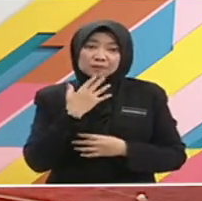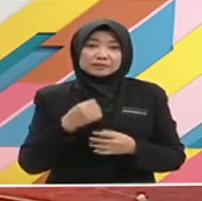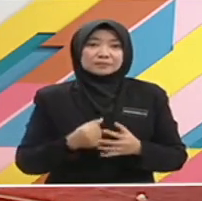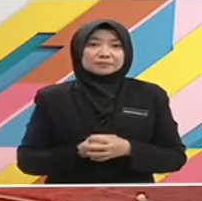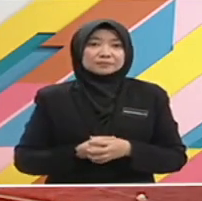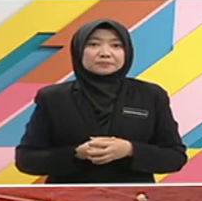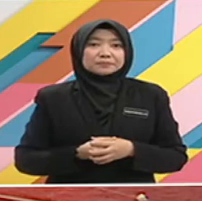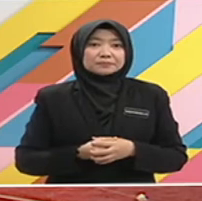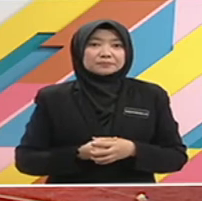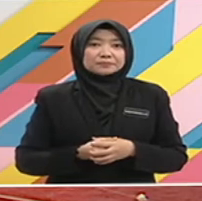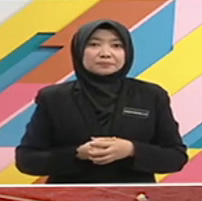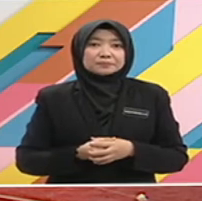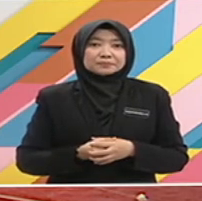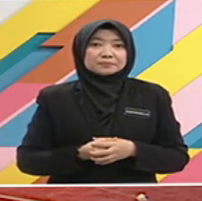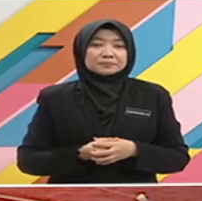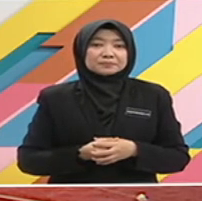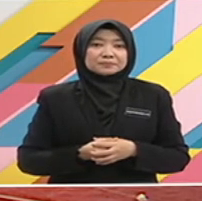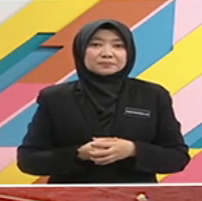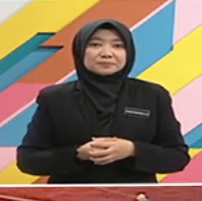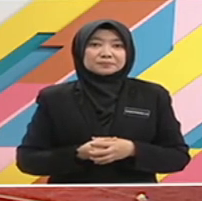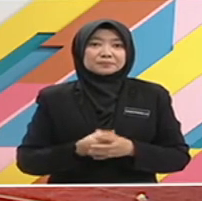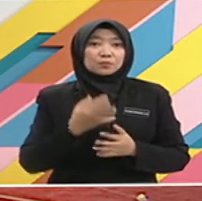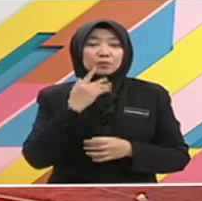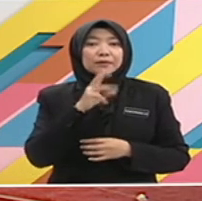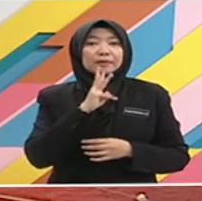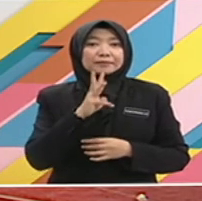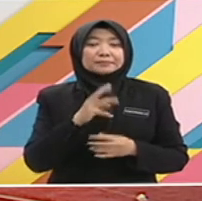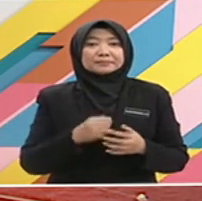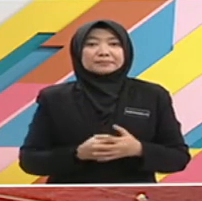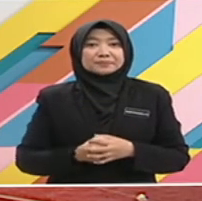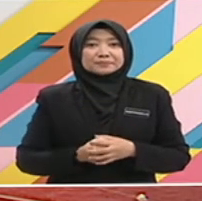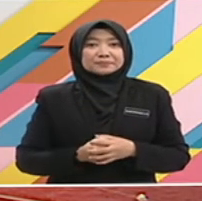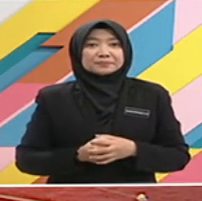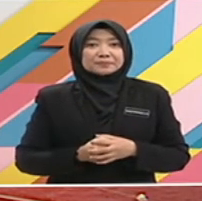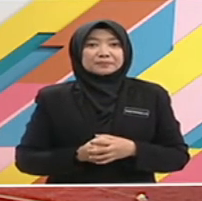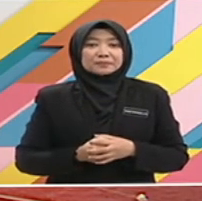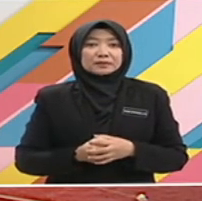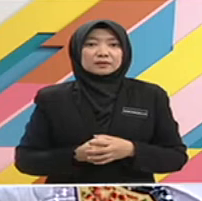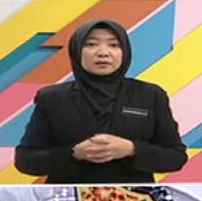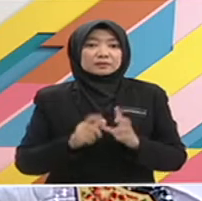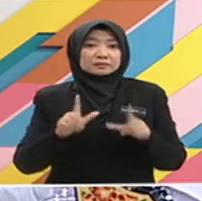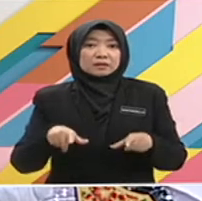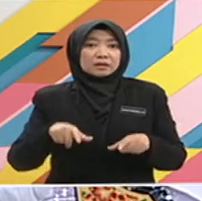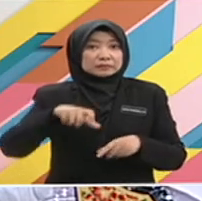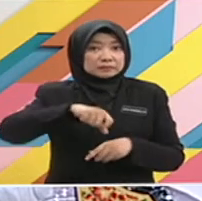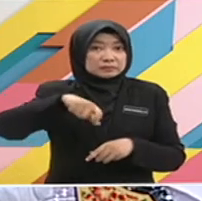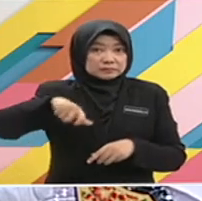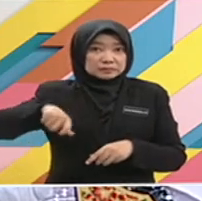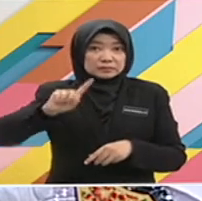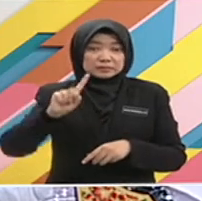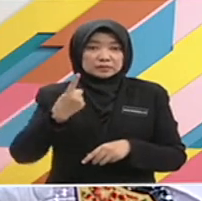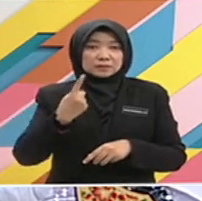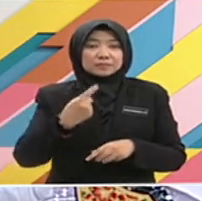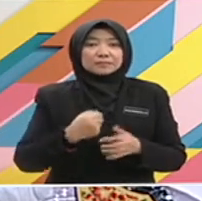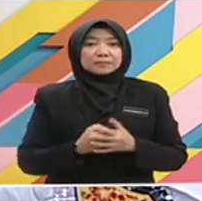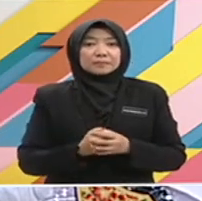Mira sebab warna ni dia ada cecair yang apa ni ya untuk memekatkan dia. Baik. Kita titikkan pada sebelah bahagian saja Mira. Oh. Jangan letak